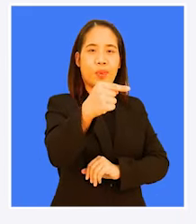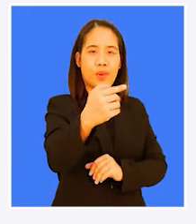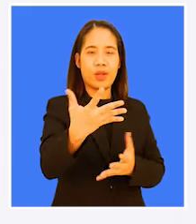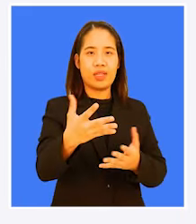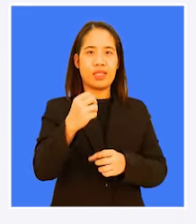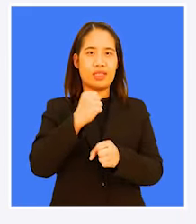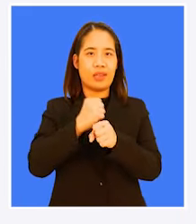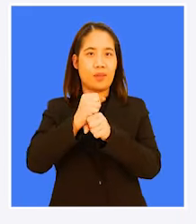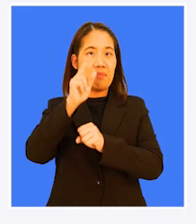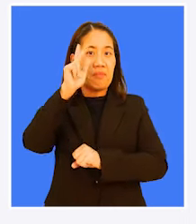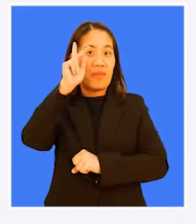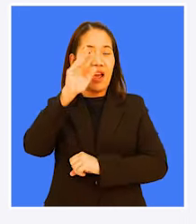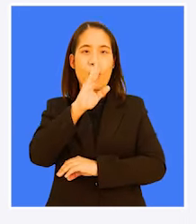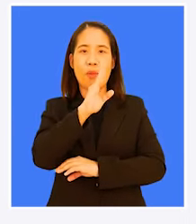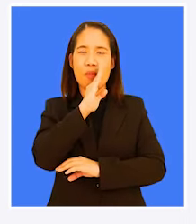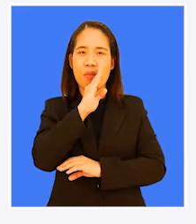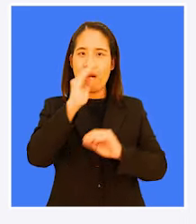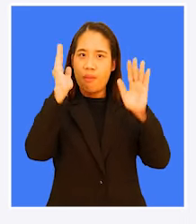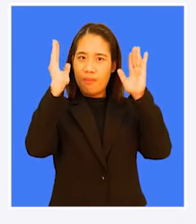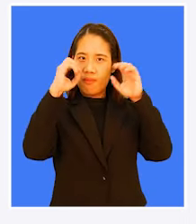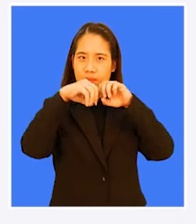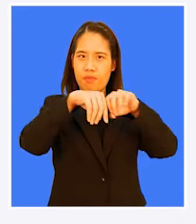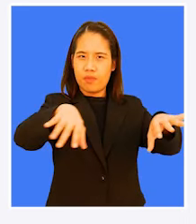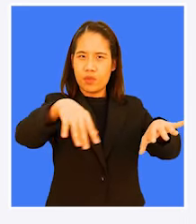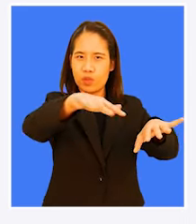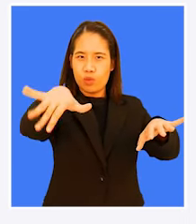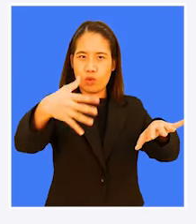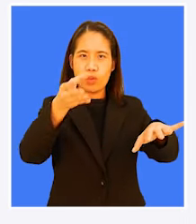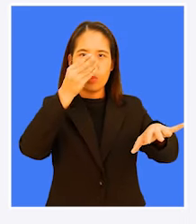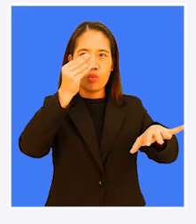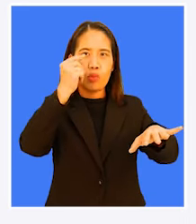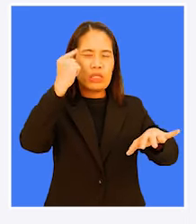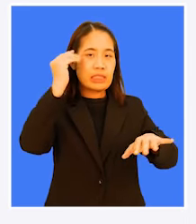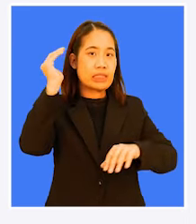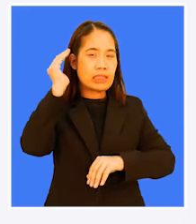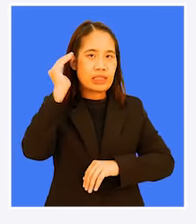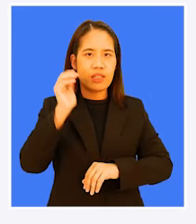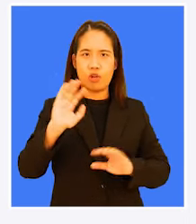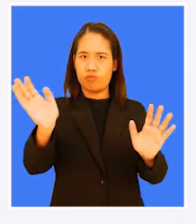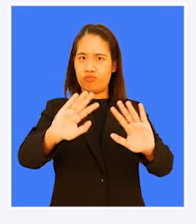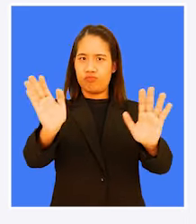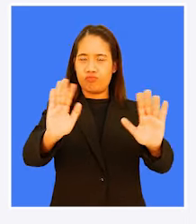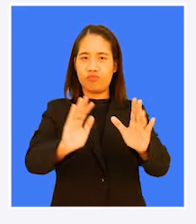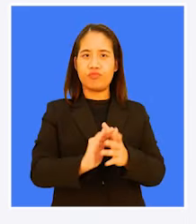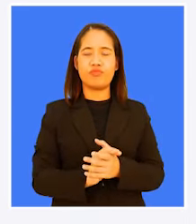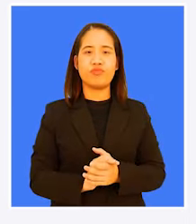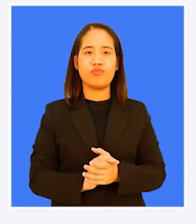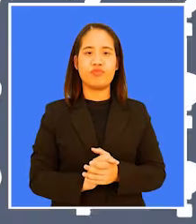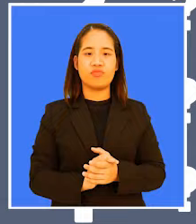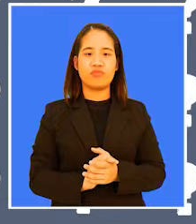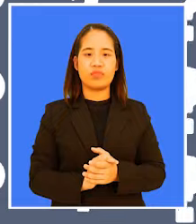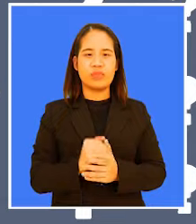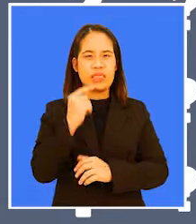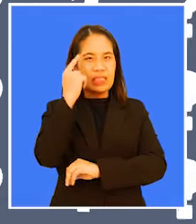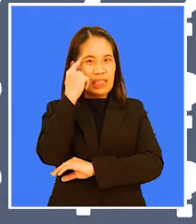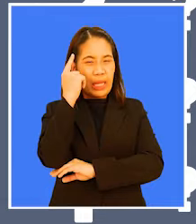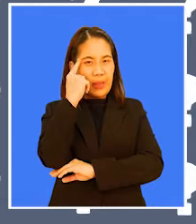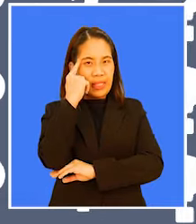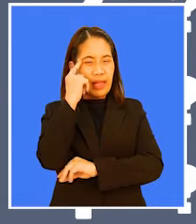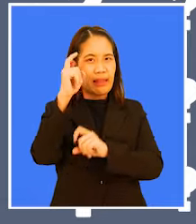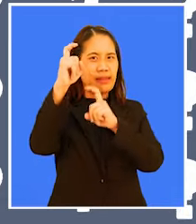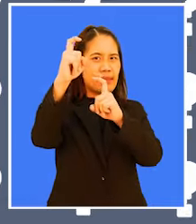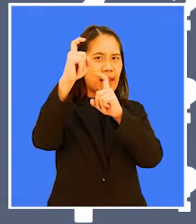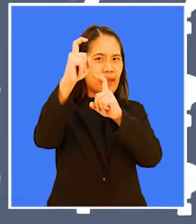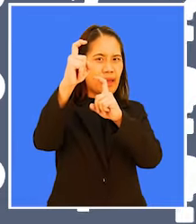การสร้างข่าวปลอมเพื่อสร้างความเข้าใจผิดกับผู้คนเหล่านี้ก็ถือเป็นสิ่งที่ไม่ควรทำเช่นกัน แล้วภัยแฝง